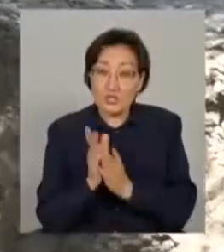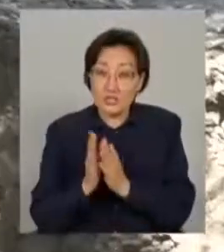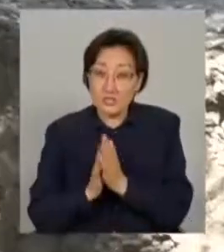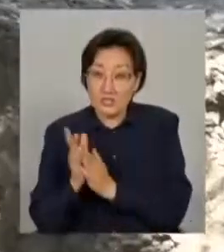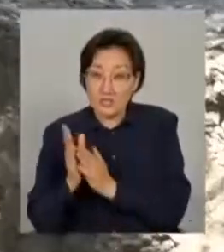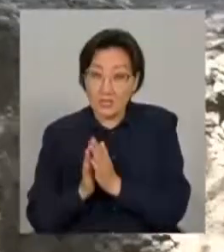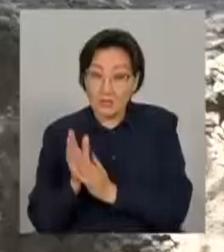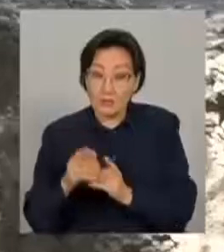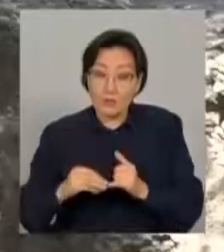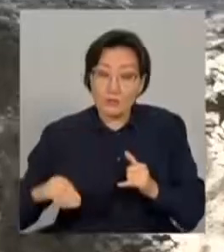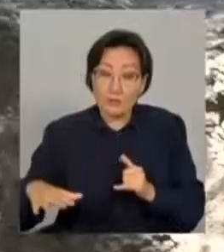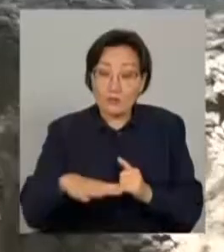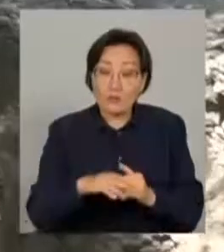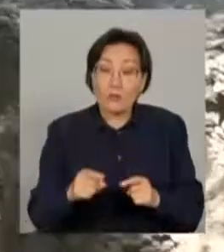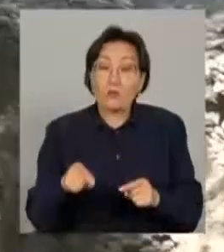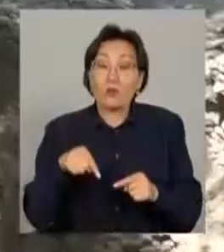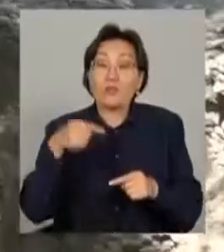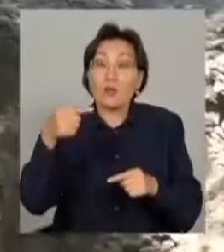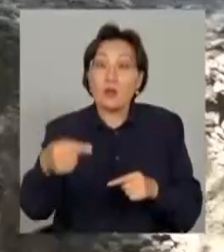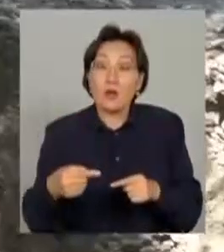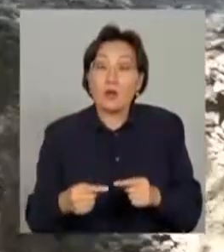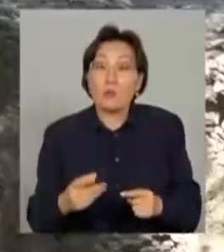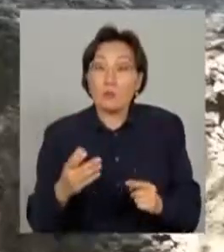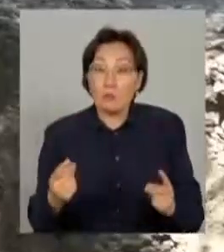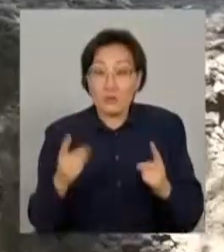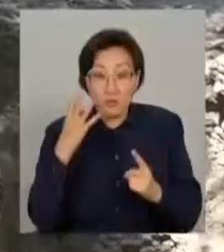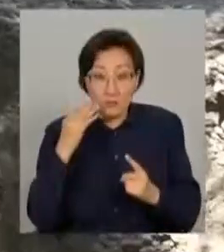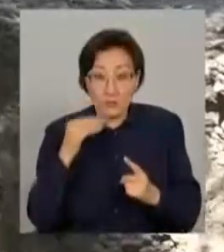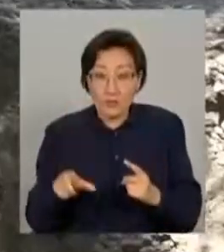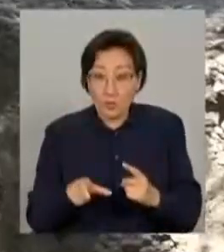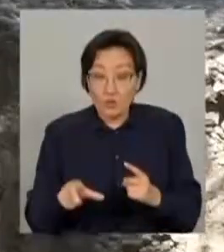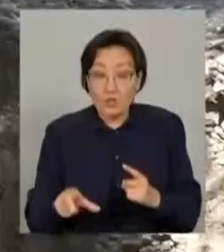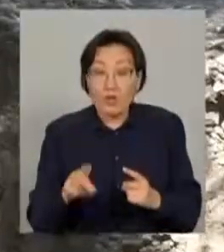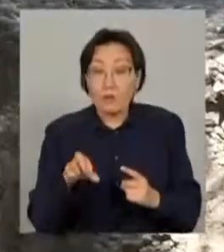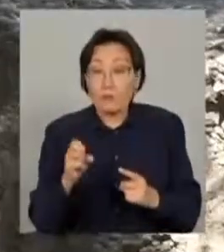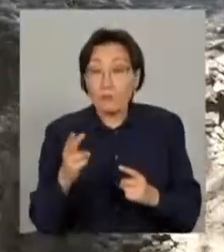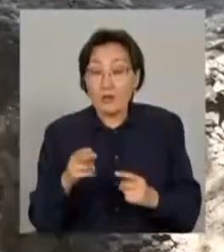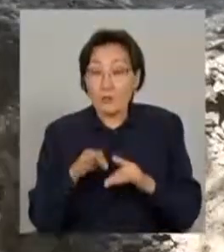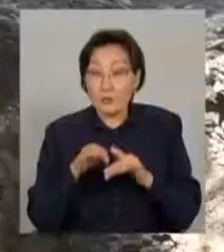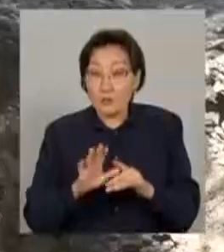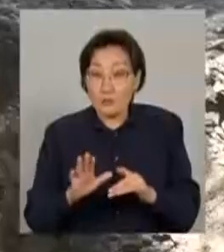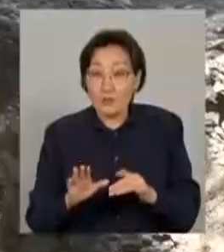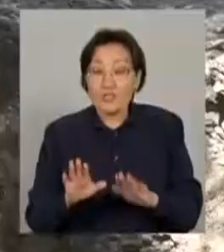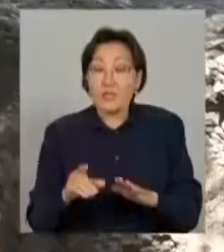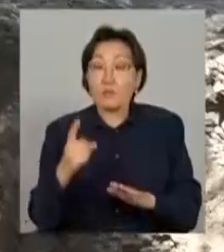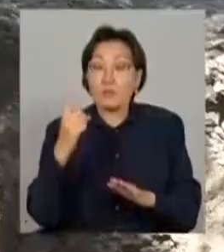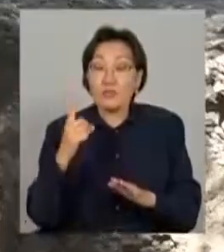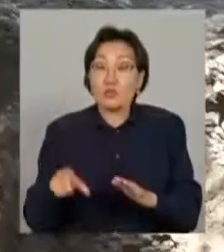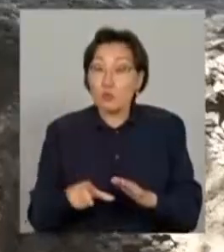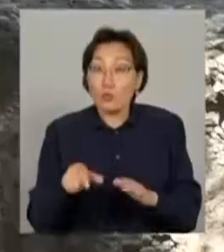жерлер. И ар жағында Большой Алматинская дейді ғой, бак дейді ар жағында. Одан өте алмайсыз. Тек қана жүретін жол осы ғана болып тұр ғой, единственный